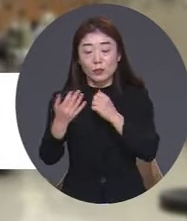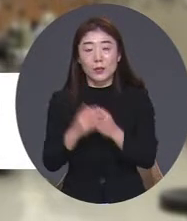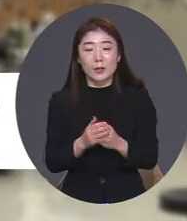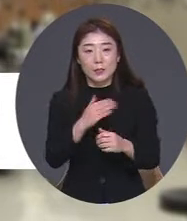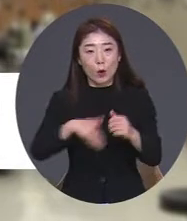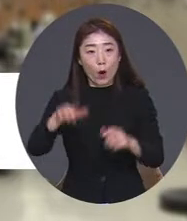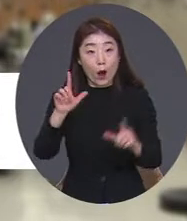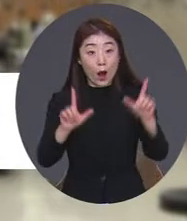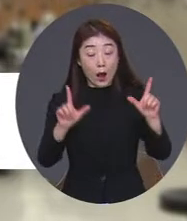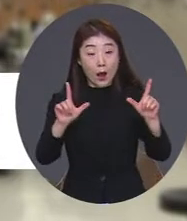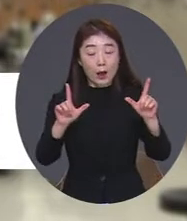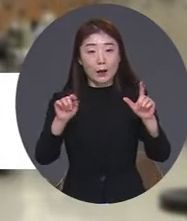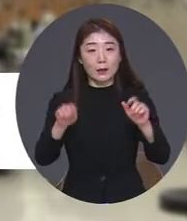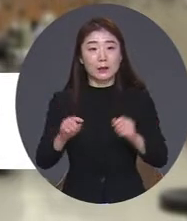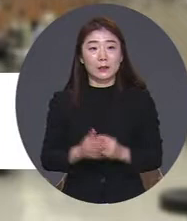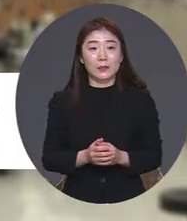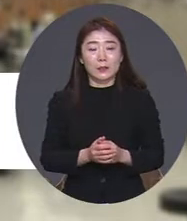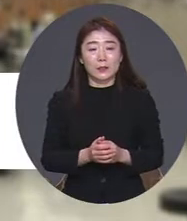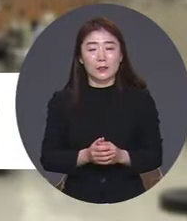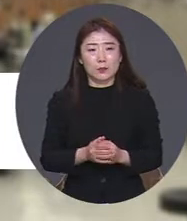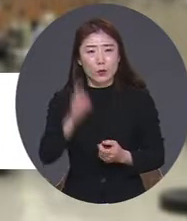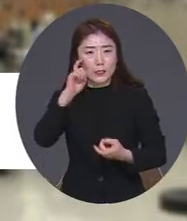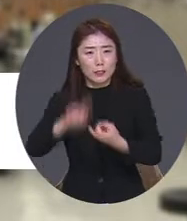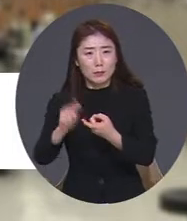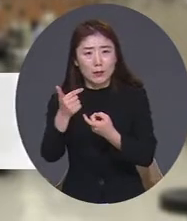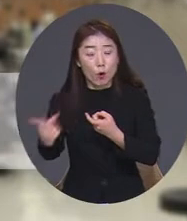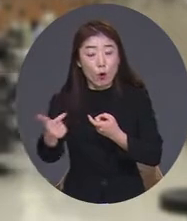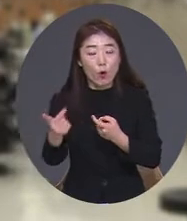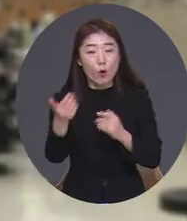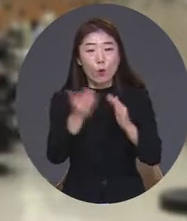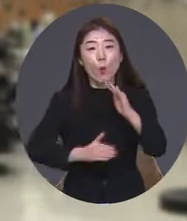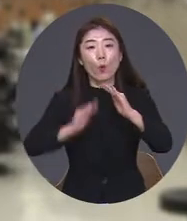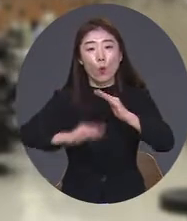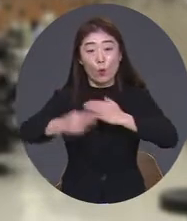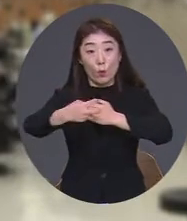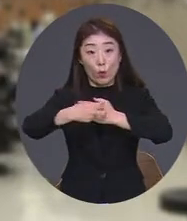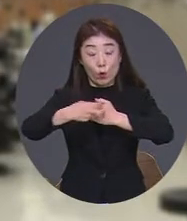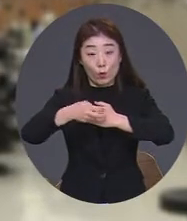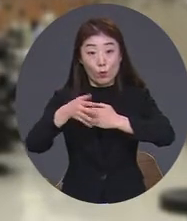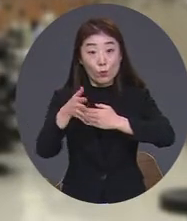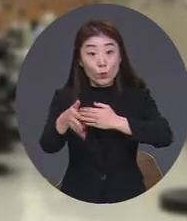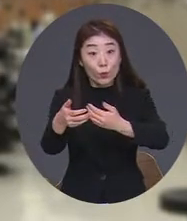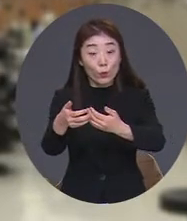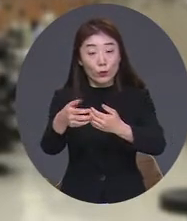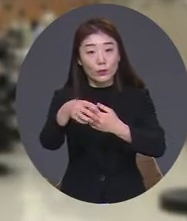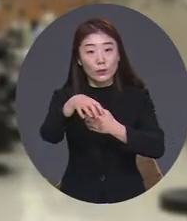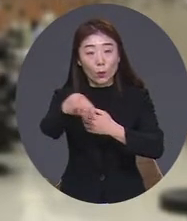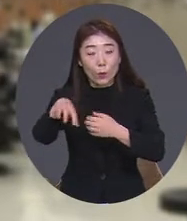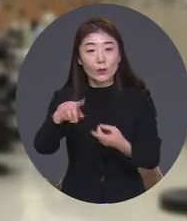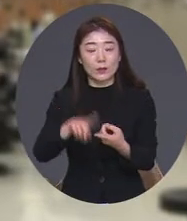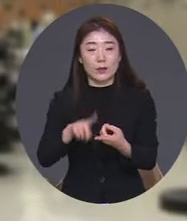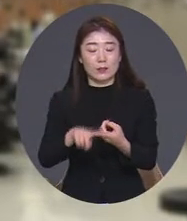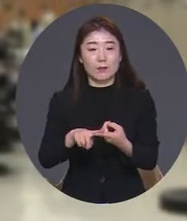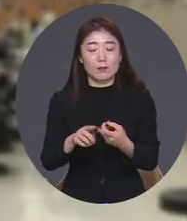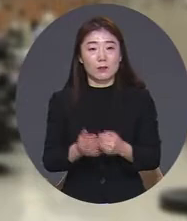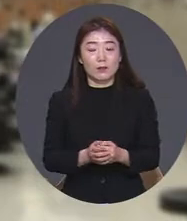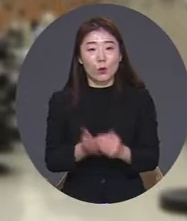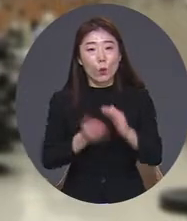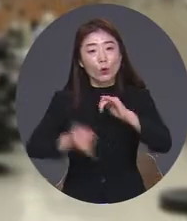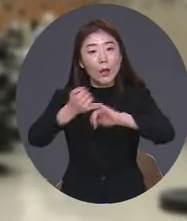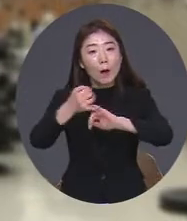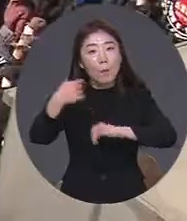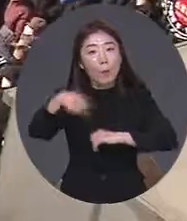더 커지고 있는 공공의료 분야에 대해서 대선 후보들은 어떤 공약을 내세우고 있는지 이준석 기자가